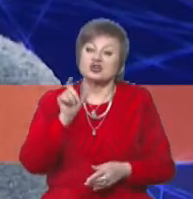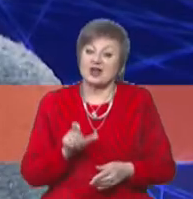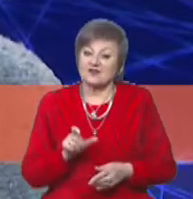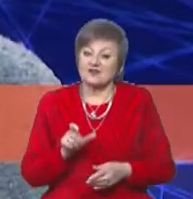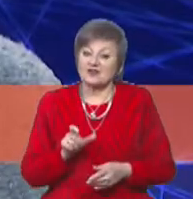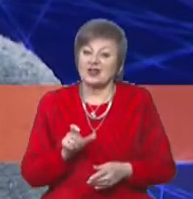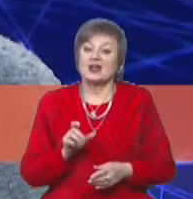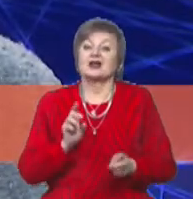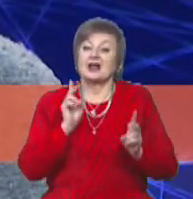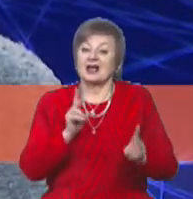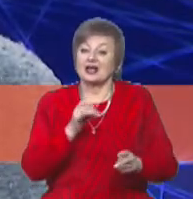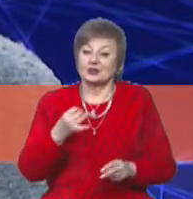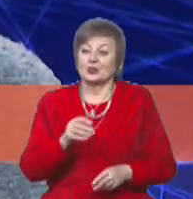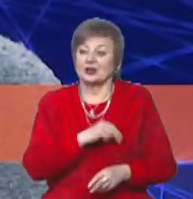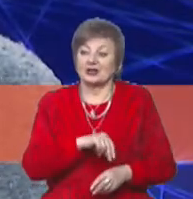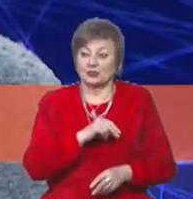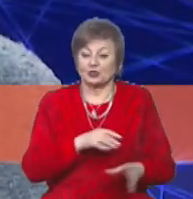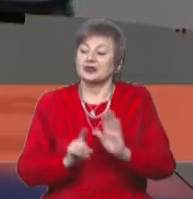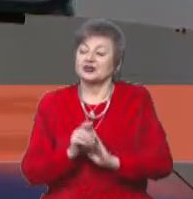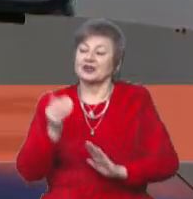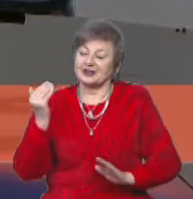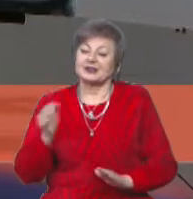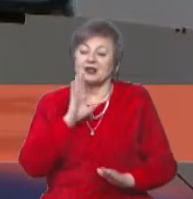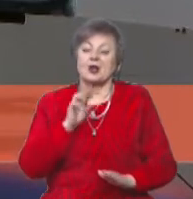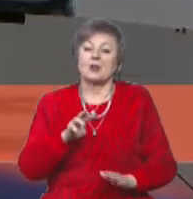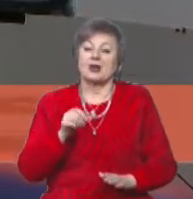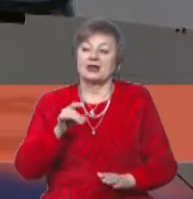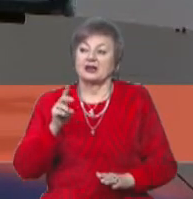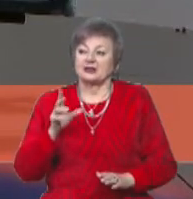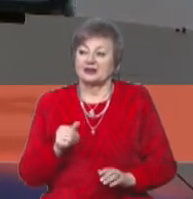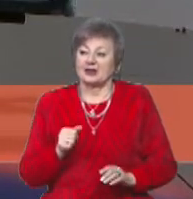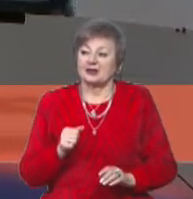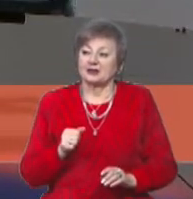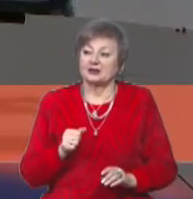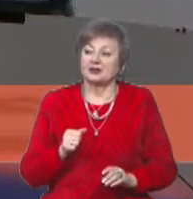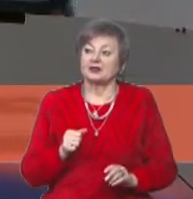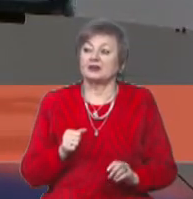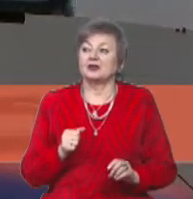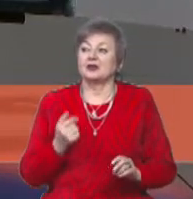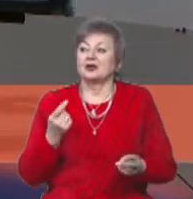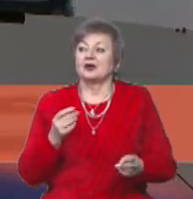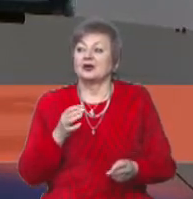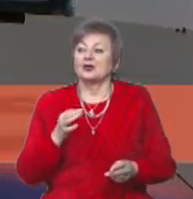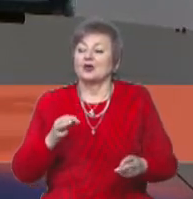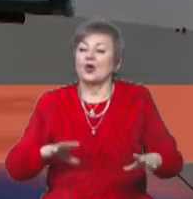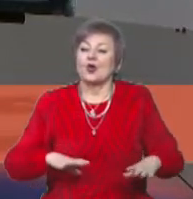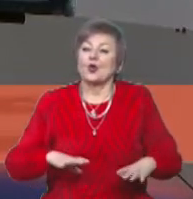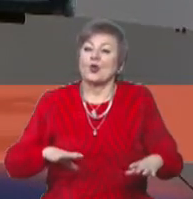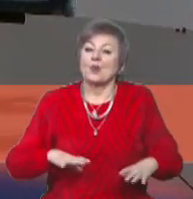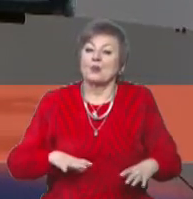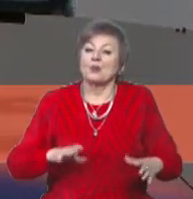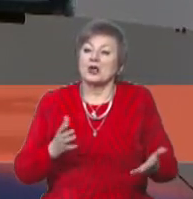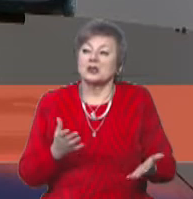все почалося? Я так розумію, починати треба з Марини. Бо йшлося про те, і кілька разів тут пролунала моя кобила. Що це за моя